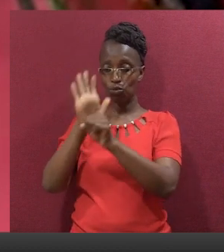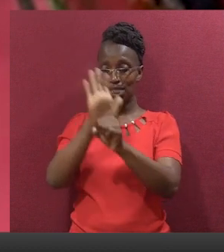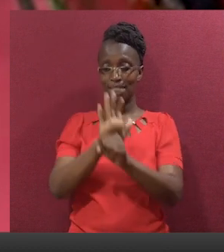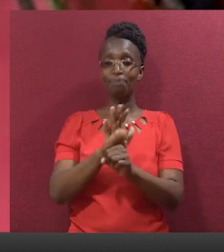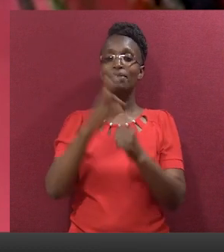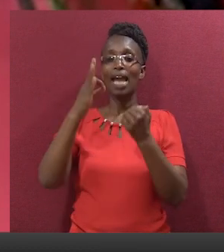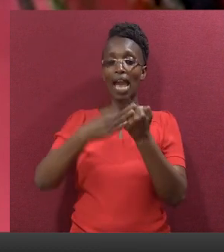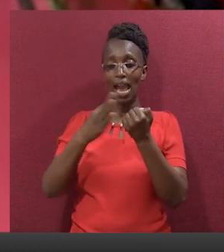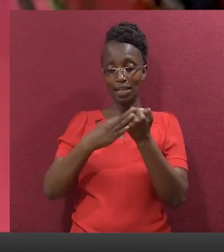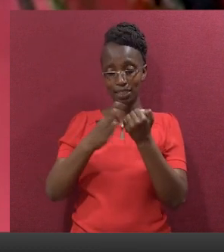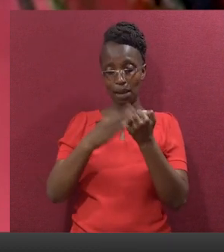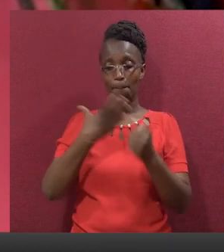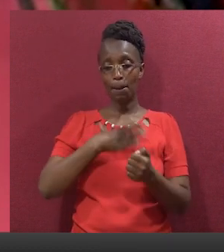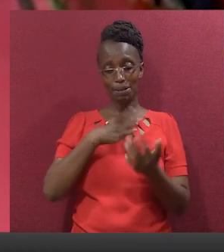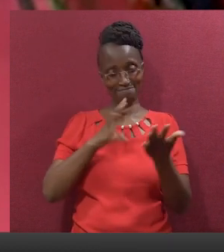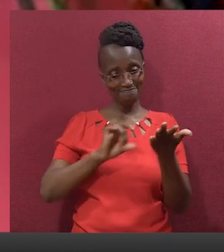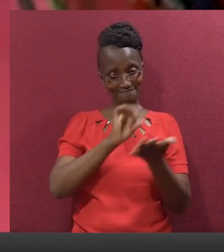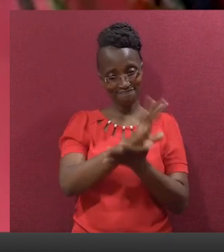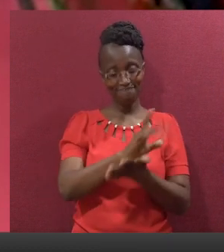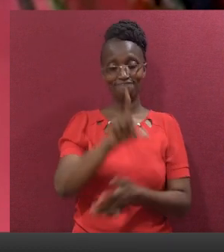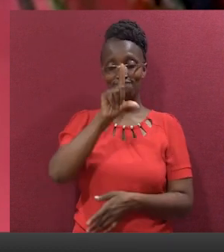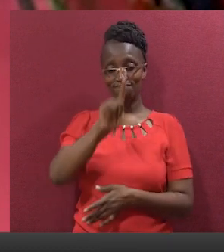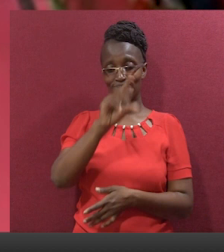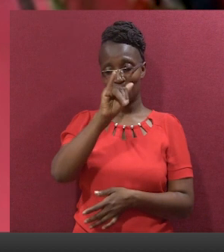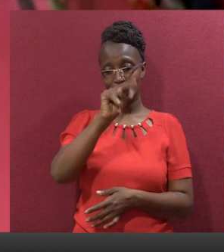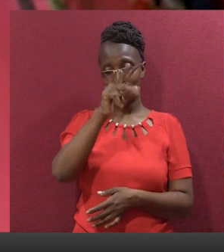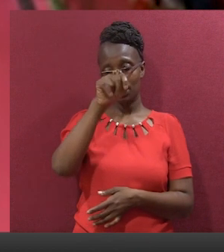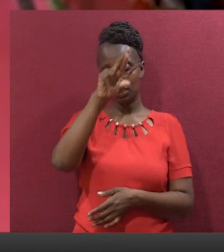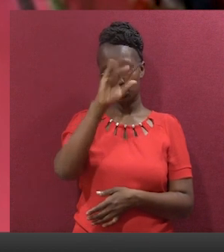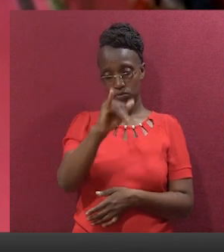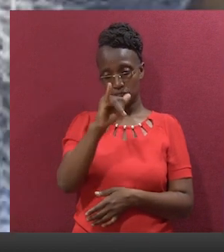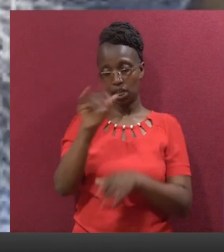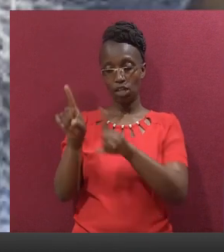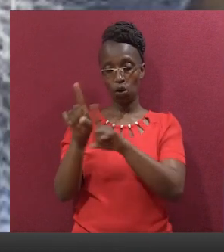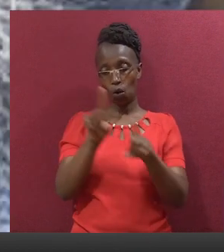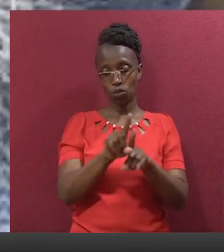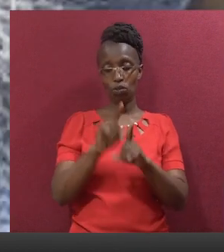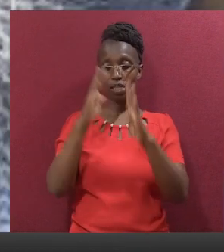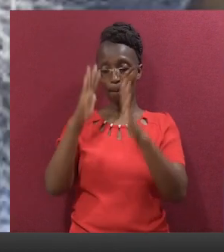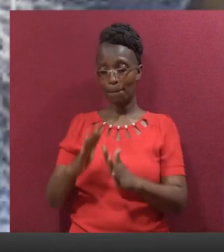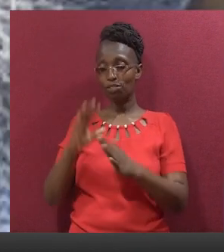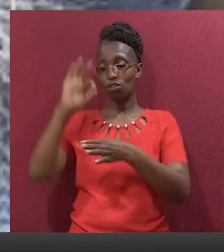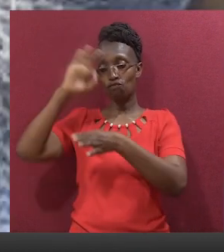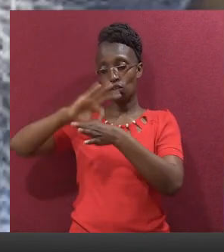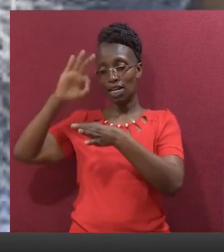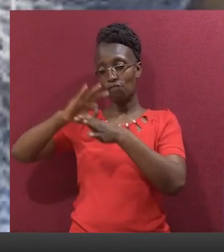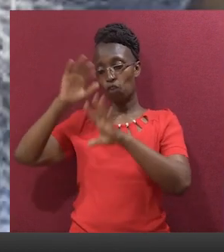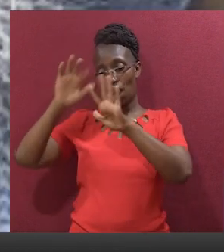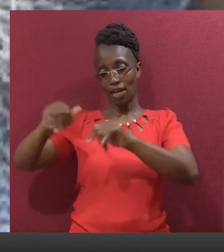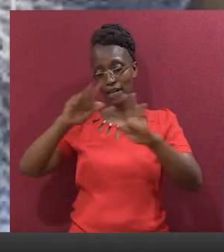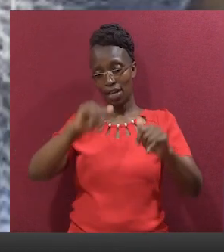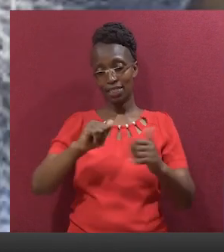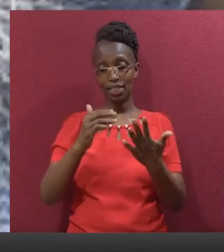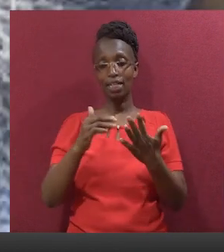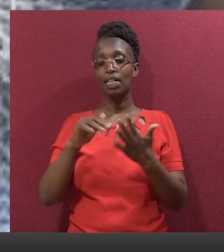kamati ya uteuzi, wabunge wanane walimtema Metheka Linturi na aliyeteuliwa kama waziri wa kilimo.